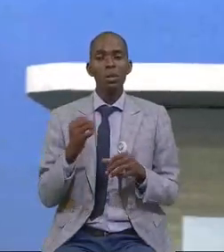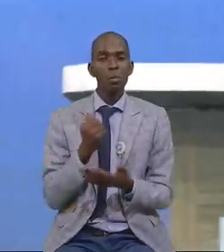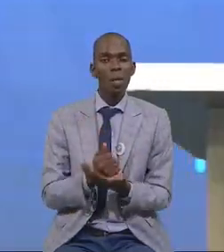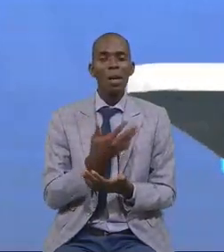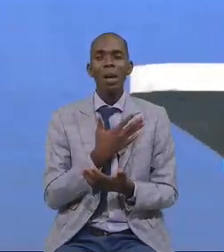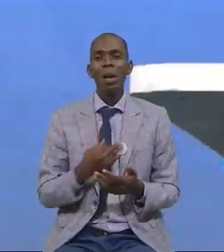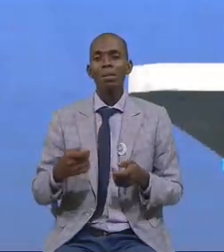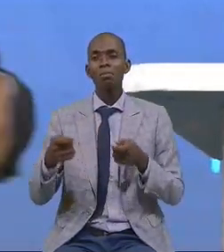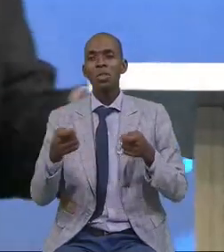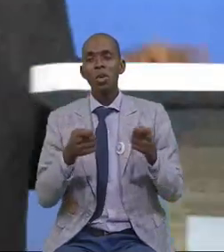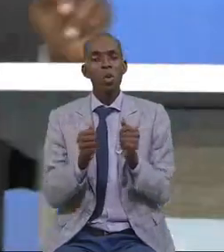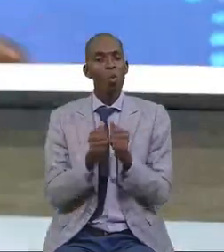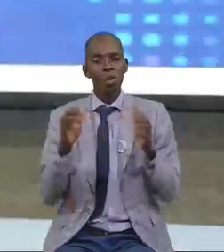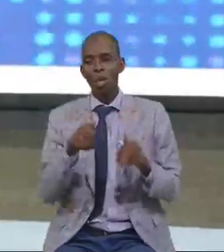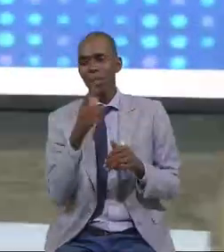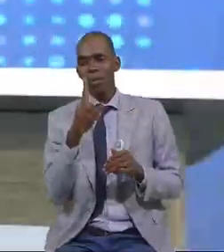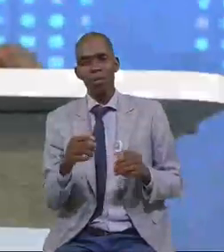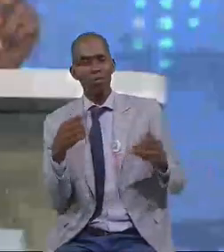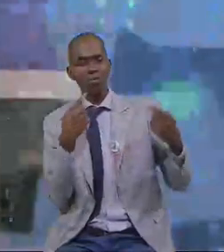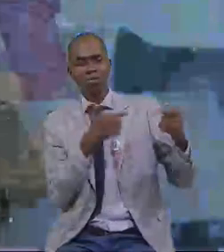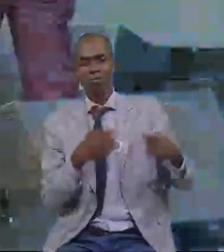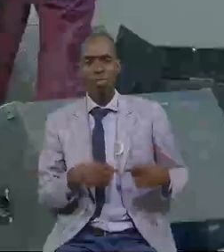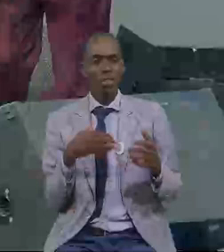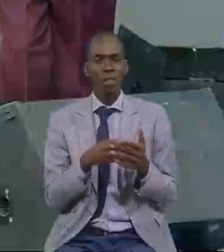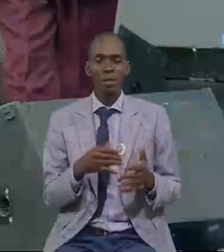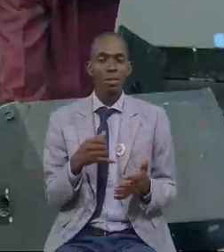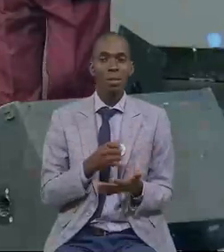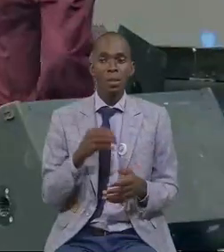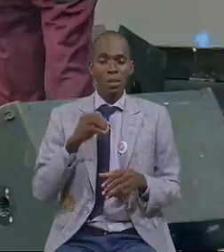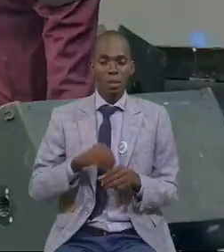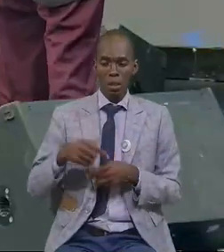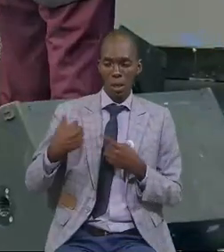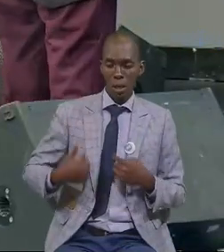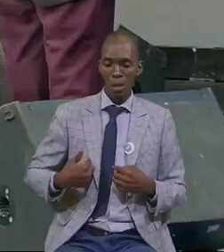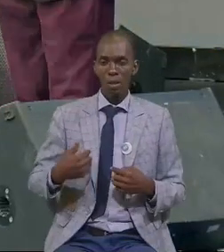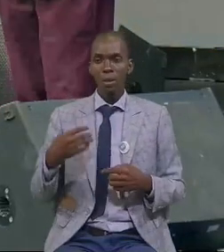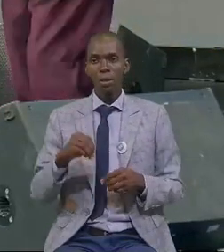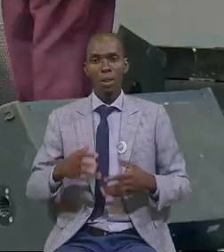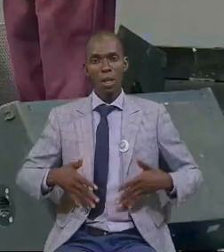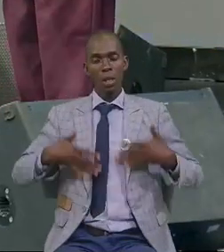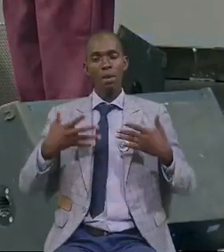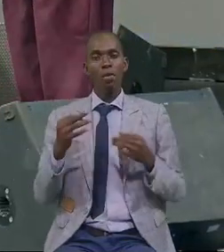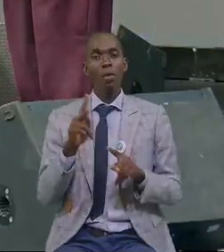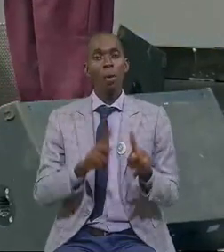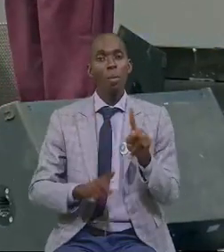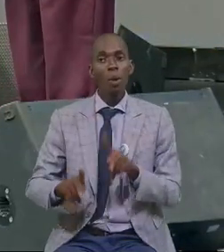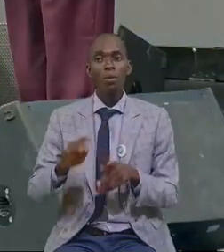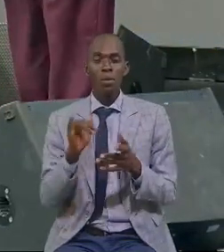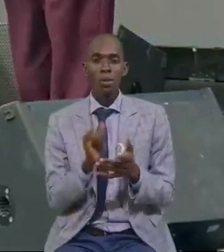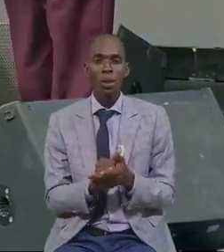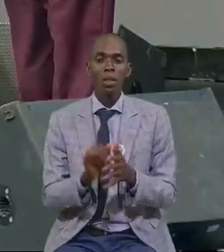Seigneur règne sans rival dans le cœur, dans l'esprit, dans la vie de ceux qui